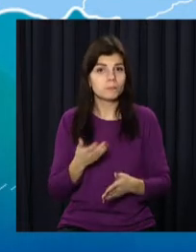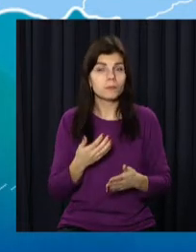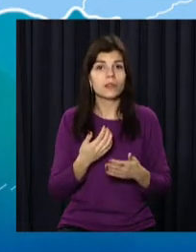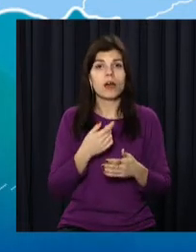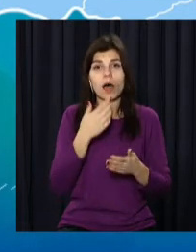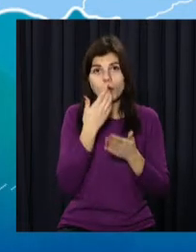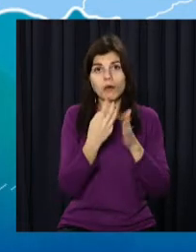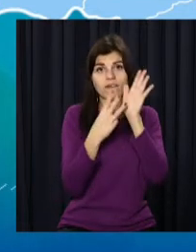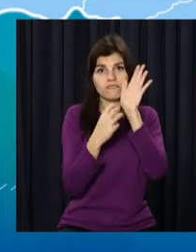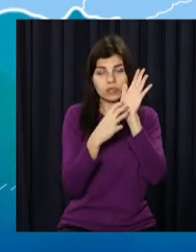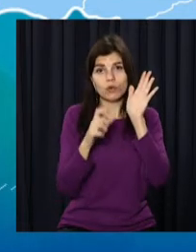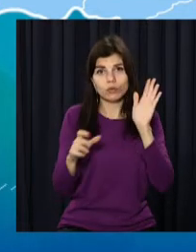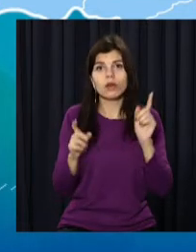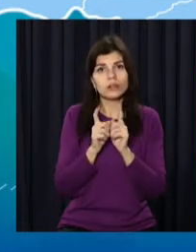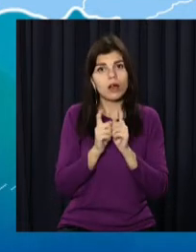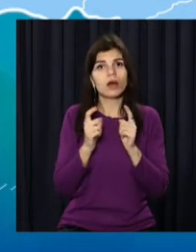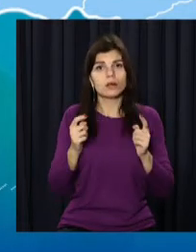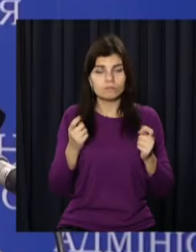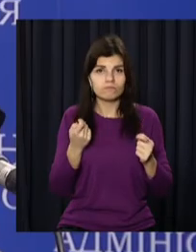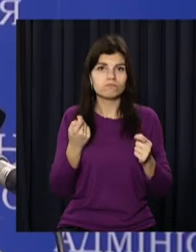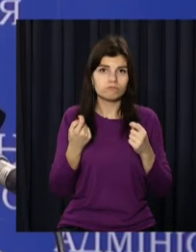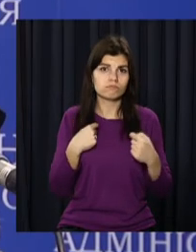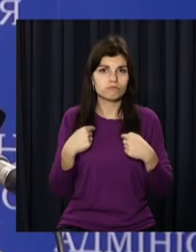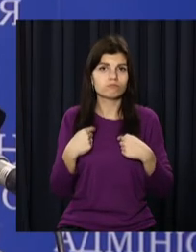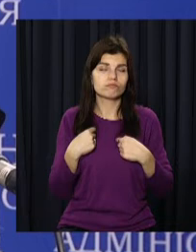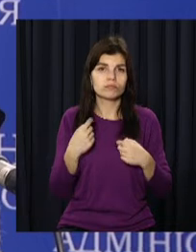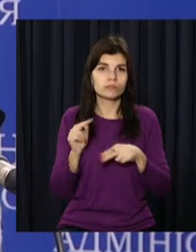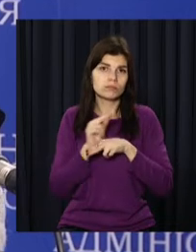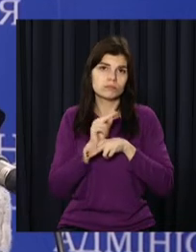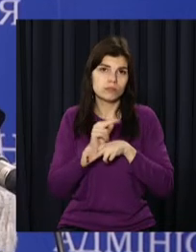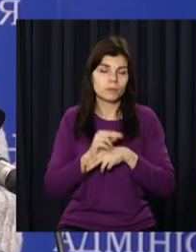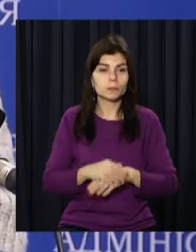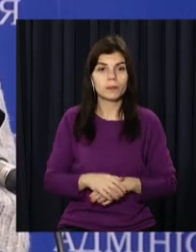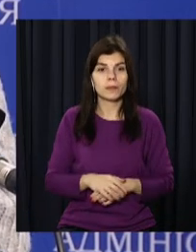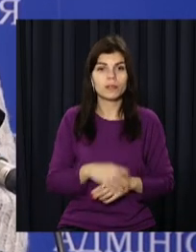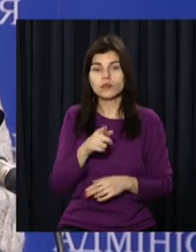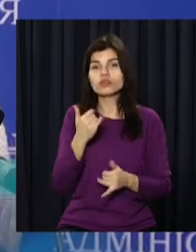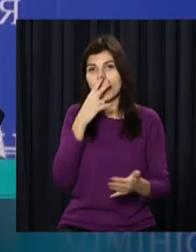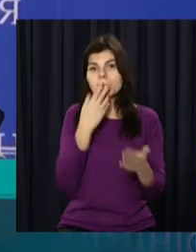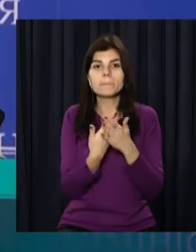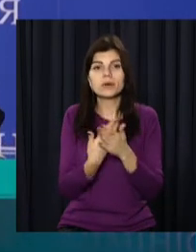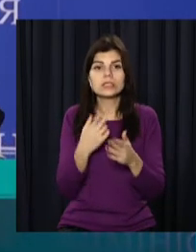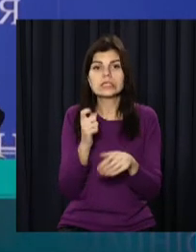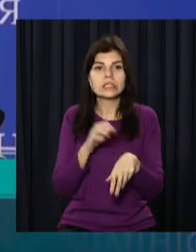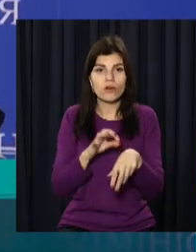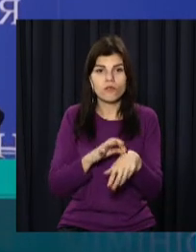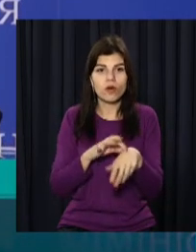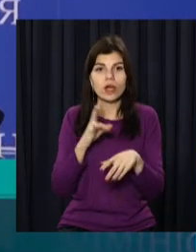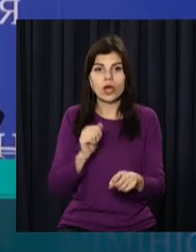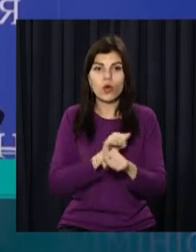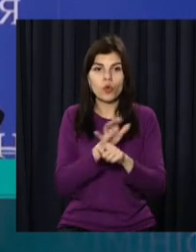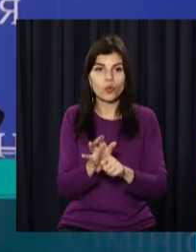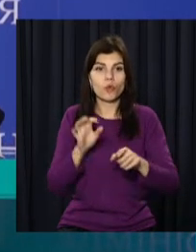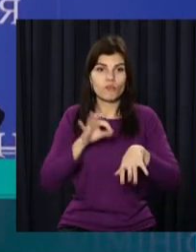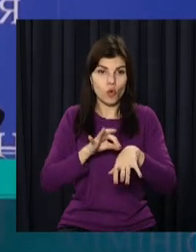понад 800, все ж оклигує. Сьогоднішнього дня індикативні показники захворюваності на